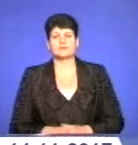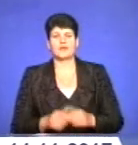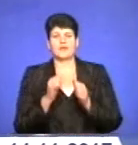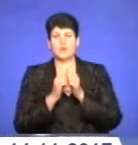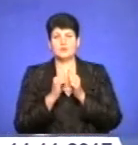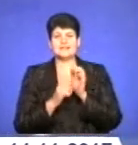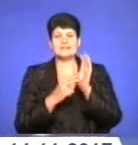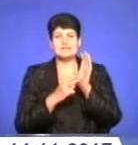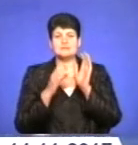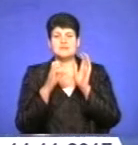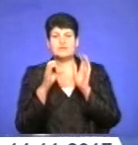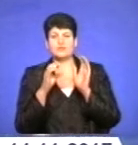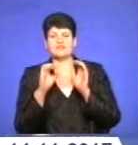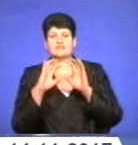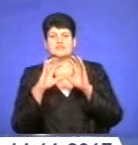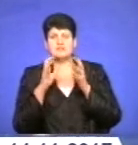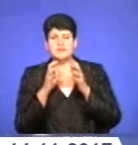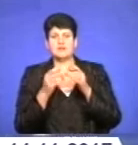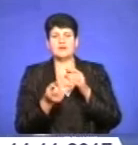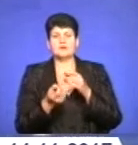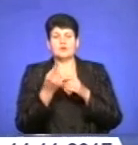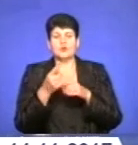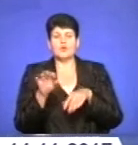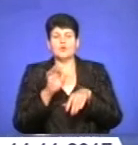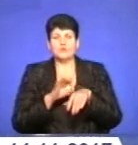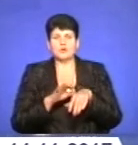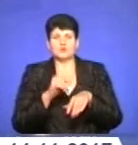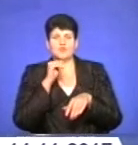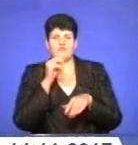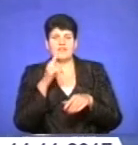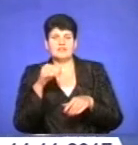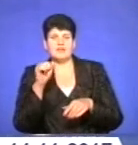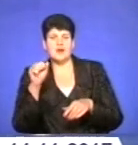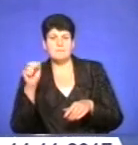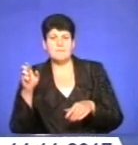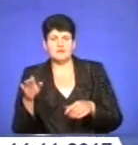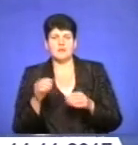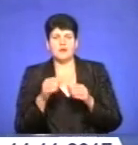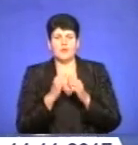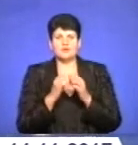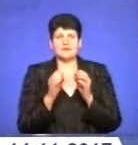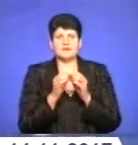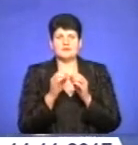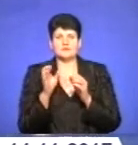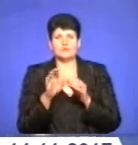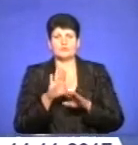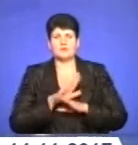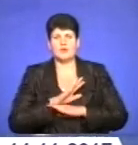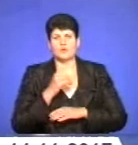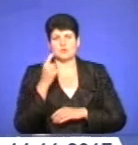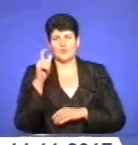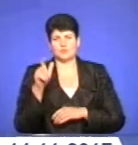кожних 7 секунд у світі діагностують хворого із вперше виявленим цукровим діабетом, а кожних 10 секунд від цієї недуги помирає одна